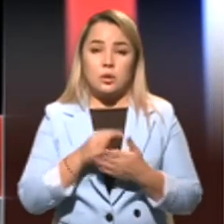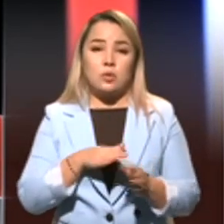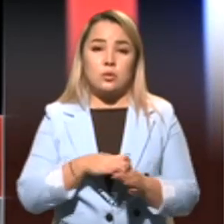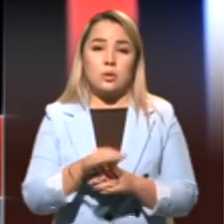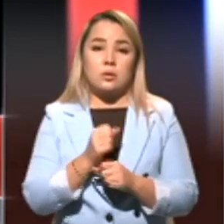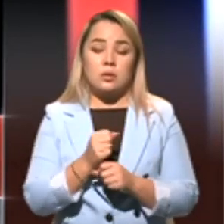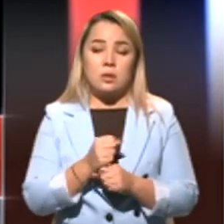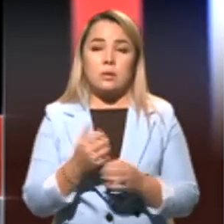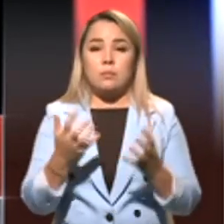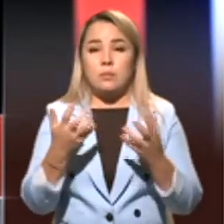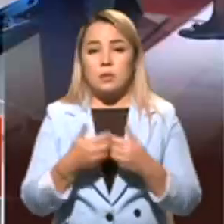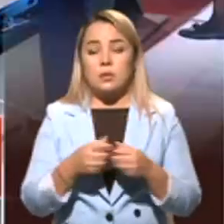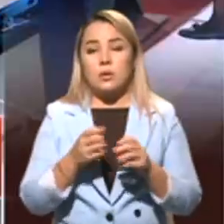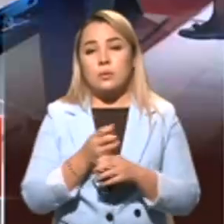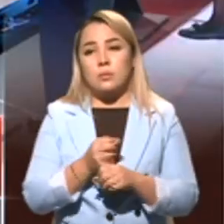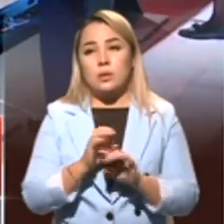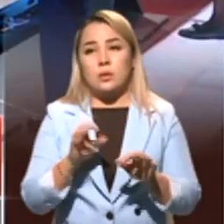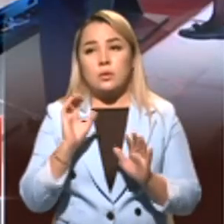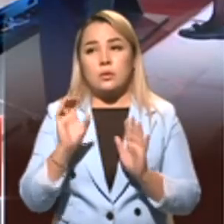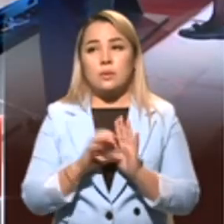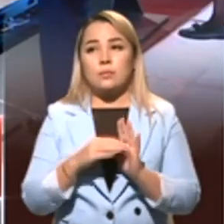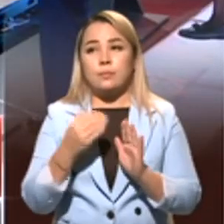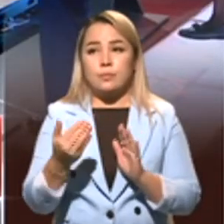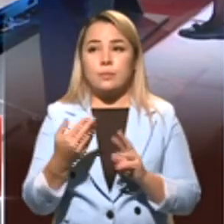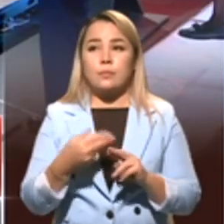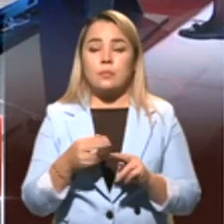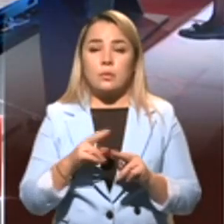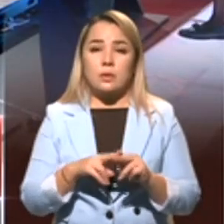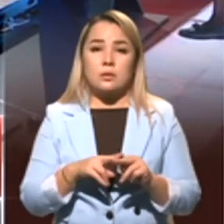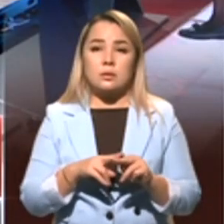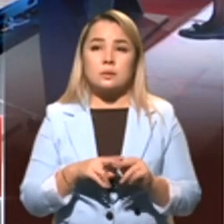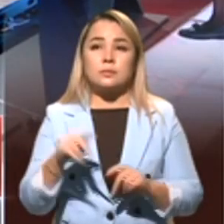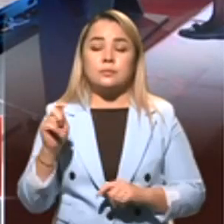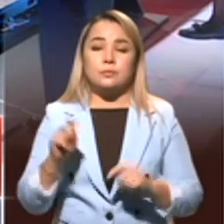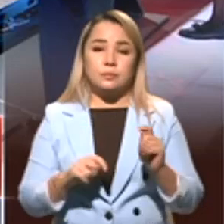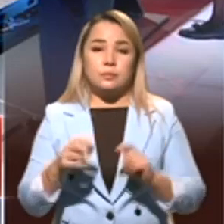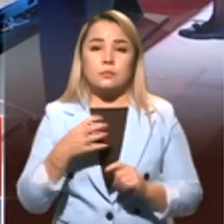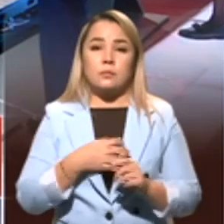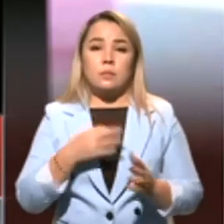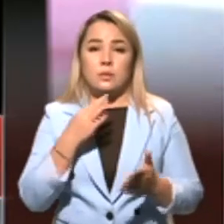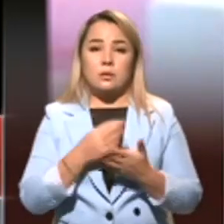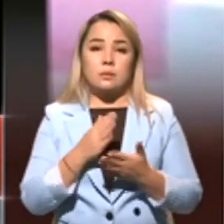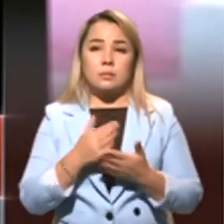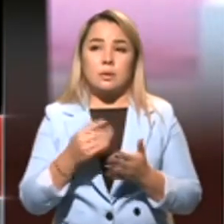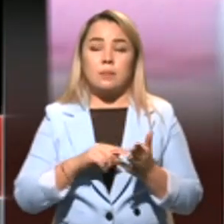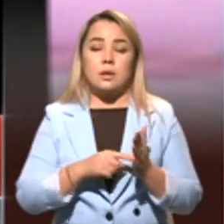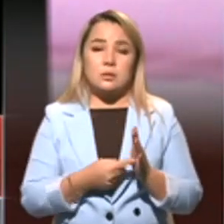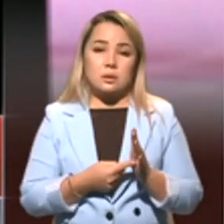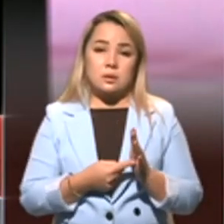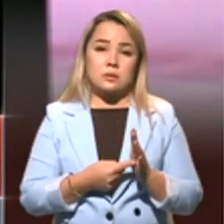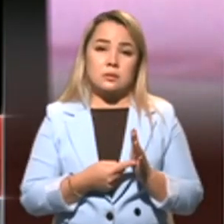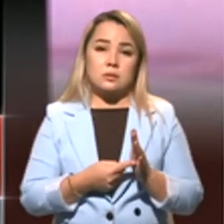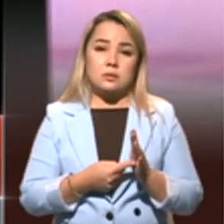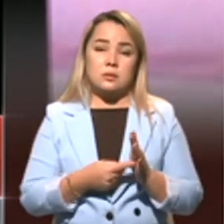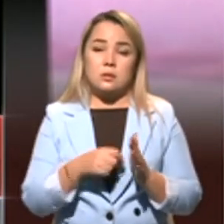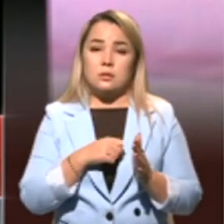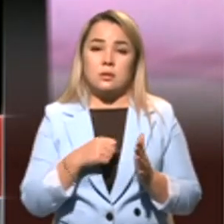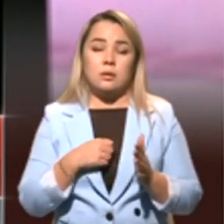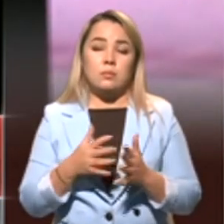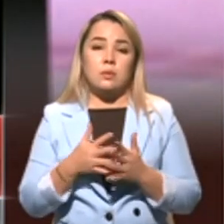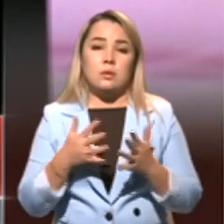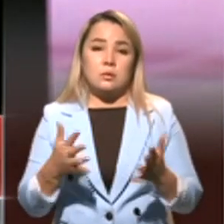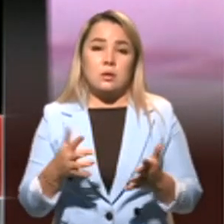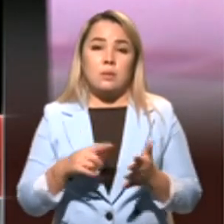асыру механизмі қандай? Қысқаша тоқталып өтсеңіз бізге бірге уақыт алып. Бұл съездің негізгі мақсаты, ең үлкен